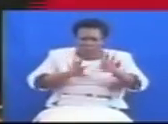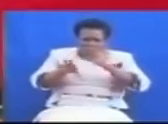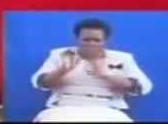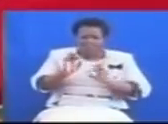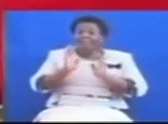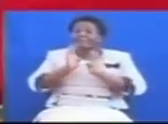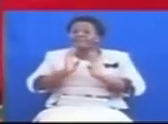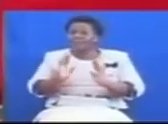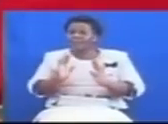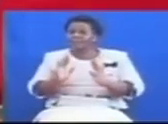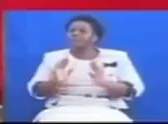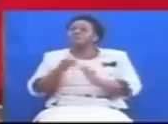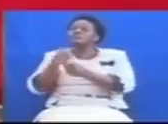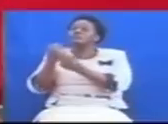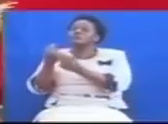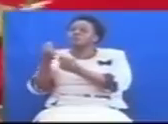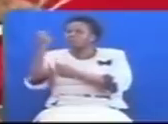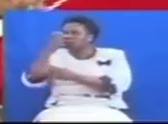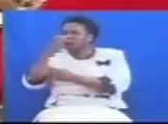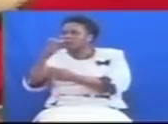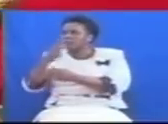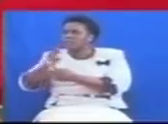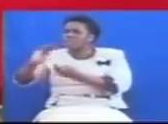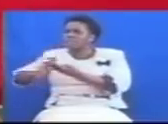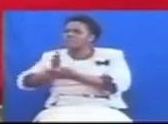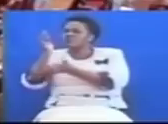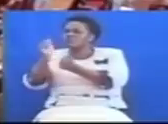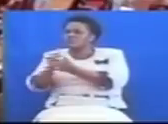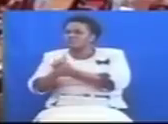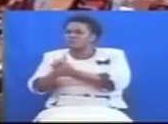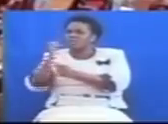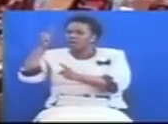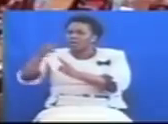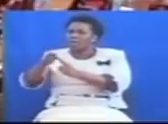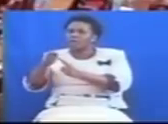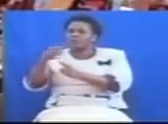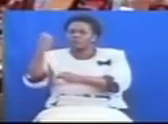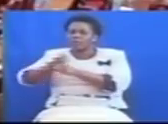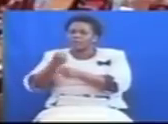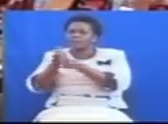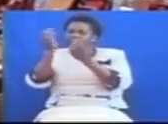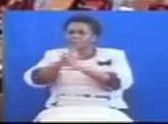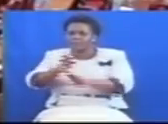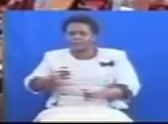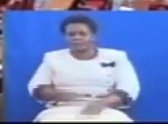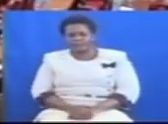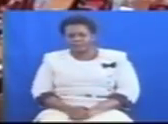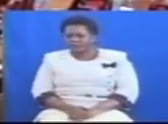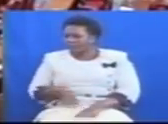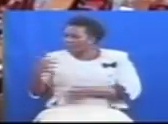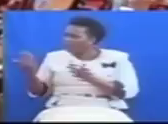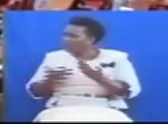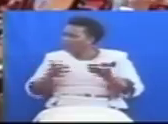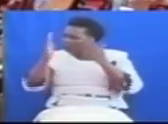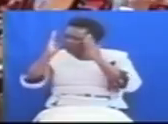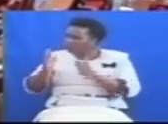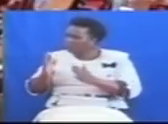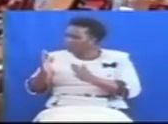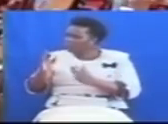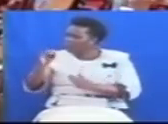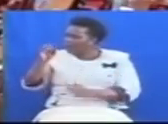ya kukamilisha kazi hii. Asante Mheshimiwa Naibu Spika. Asante sana Mheshimiwa Mwita Boniface Getere, swali la